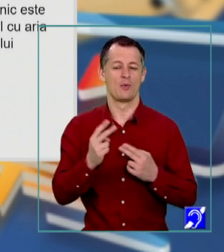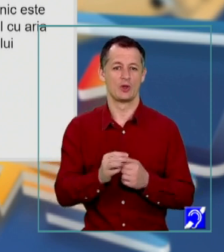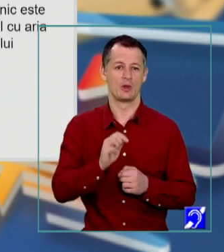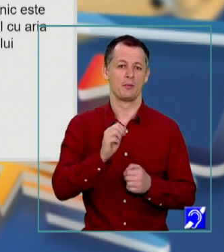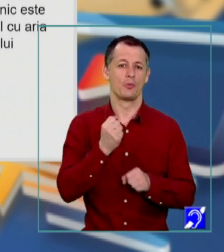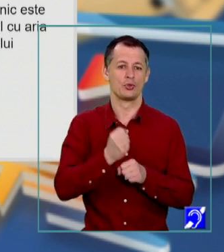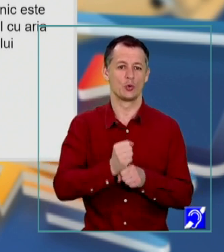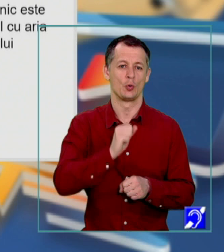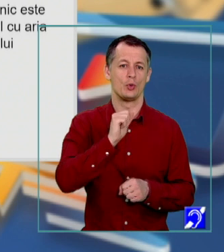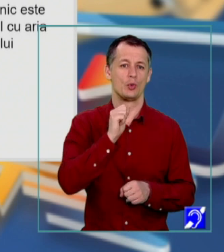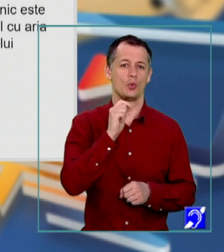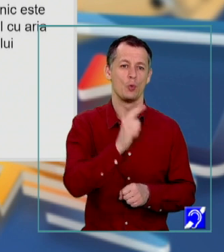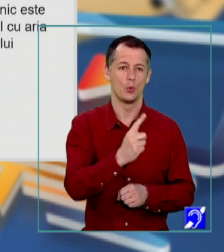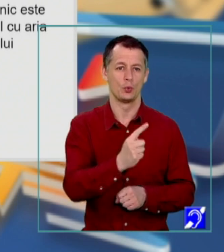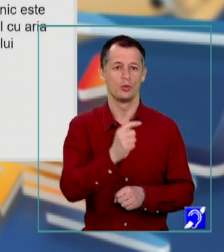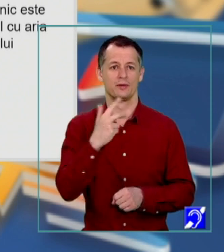1,3,2.